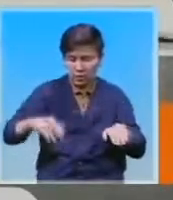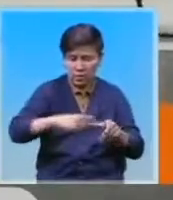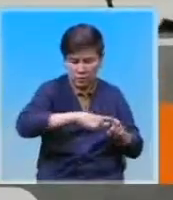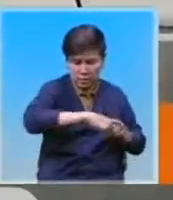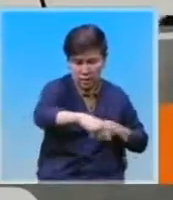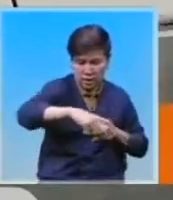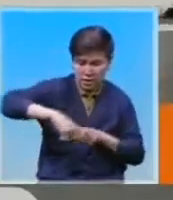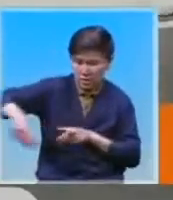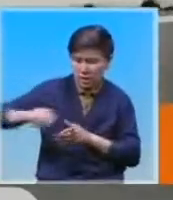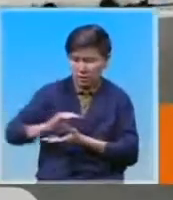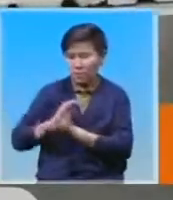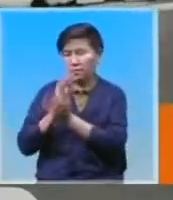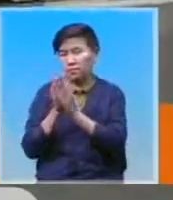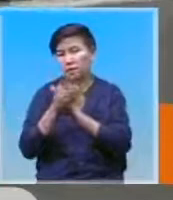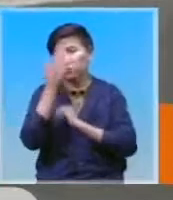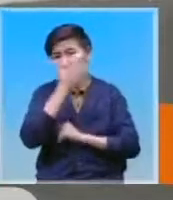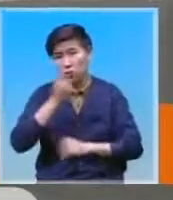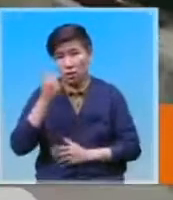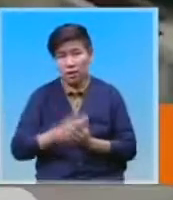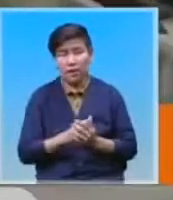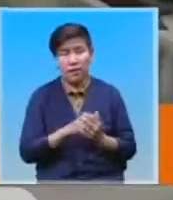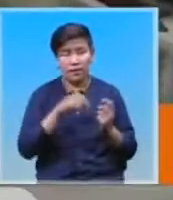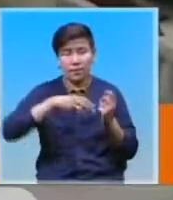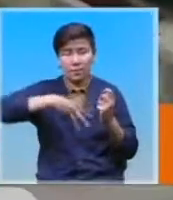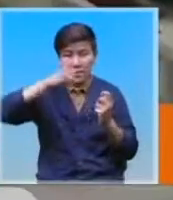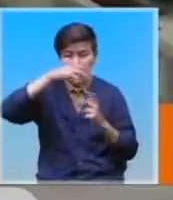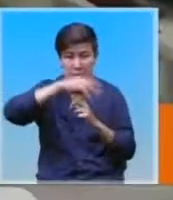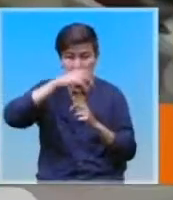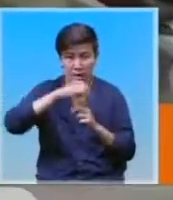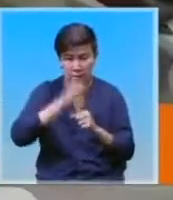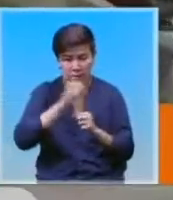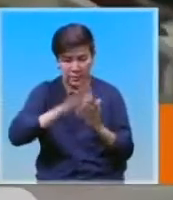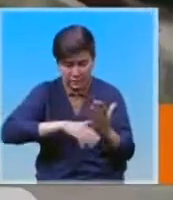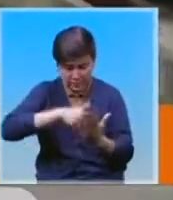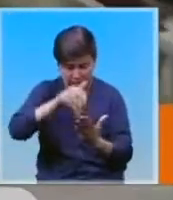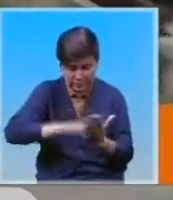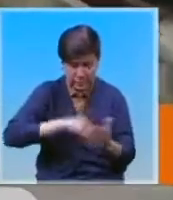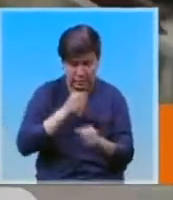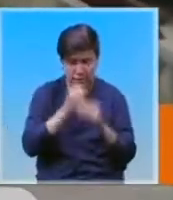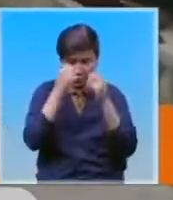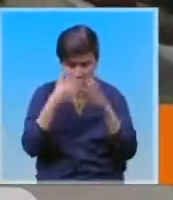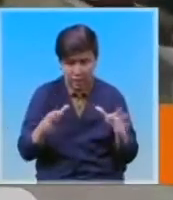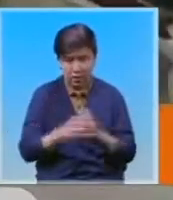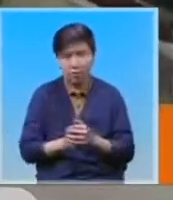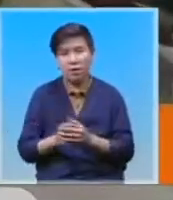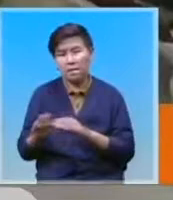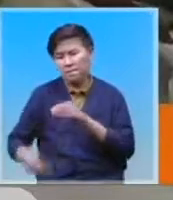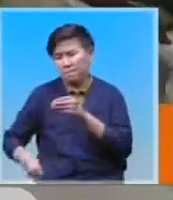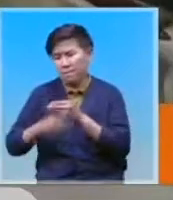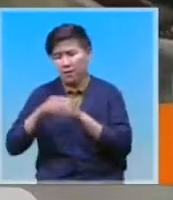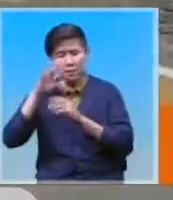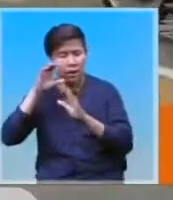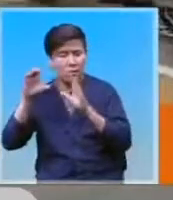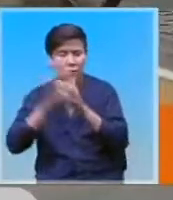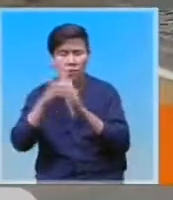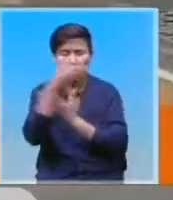อปรับภูมิทัศน์ให้มันสวยงามทางเมืองพัทยาจึงได้ตีเส้นให้ชัดแล้วแล้วก็ทำการเพ้นรูปรถไฟบริเวณแท่